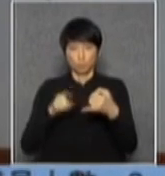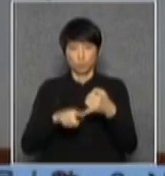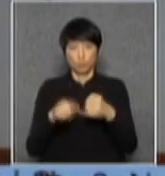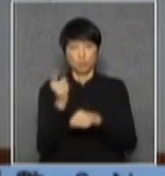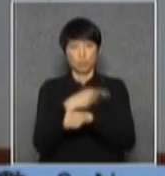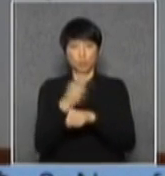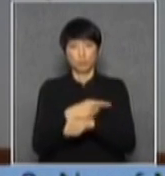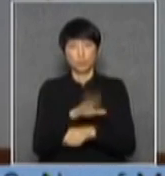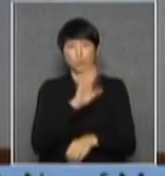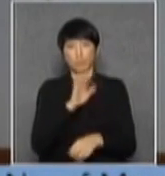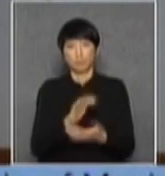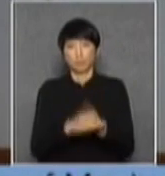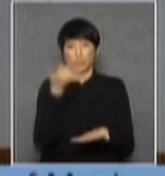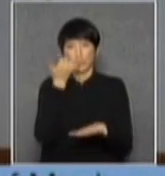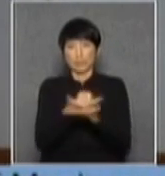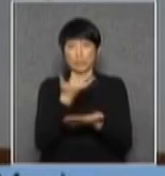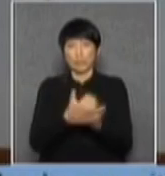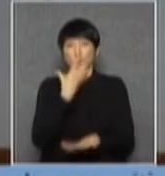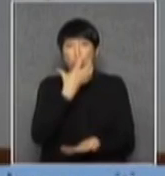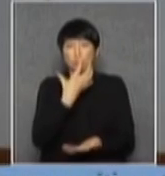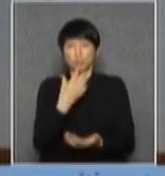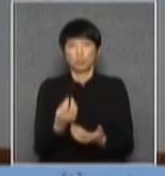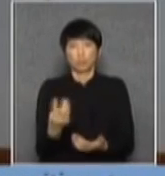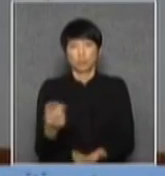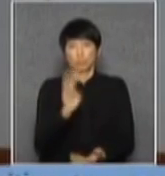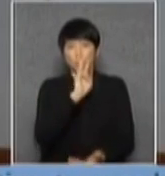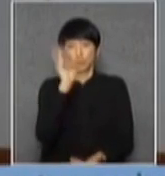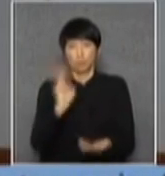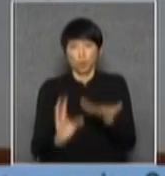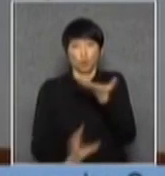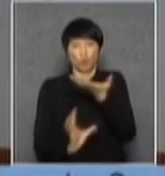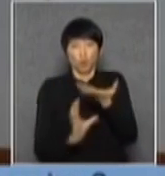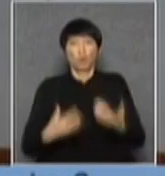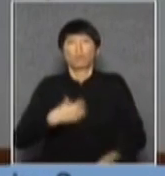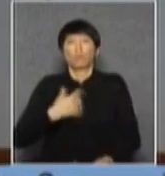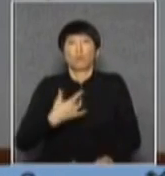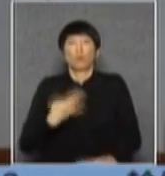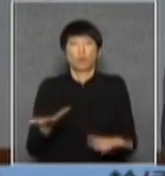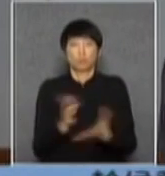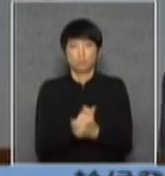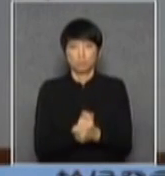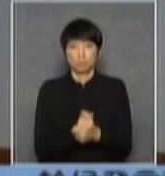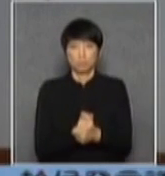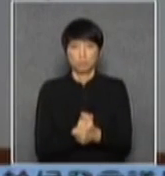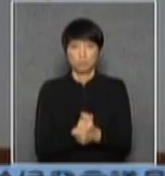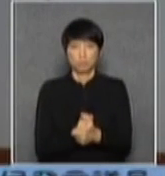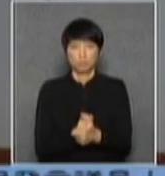一隻死咗嘅豬啊，揾滾水落係冇意思嘅，係咪？嗱，曾俊華，我總結一句：